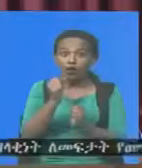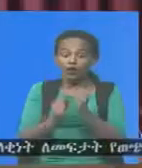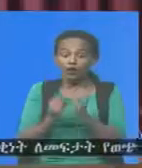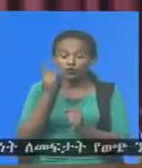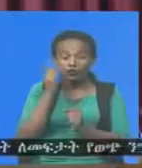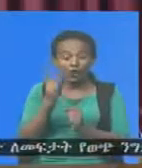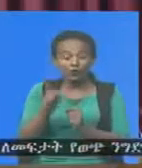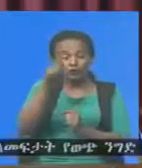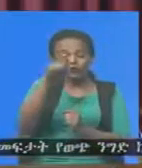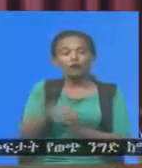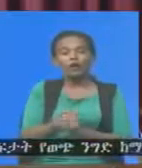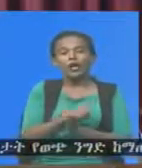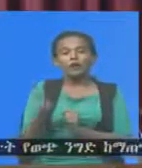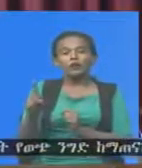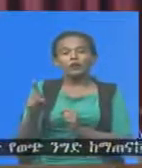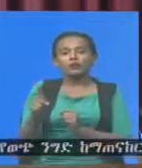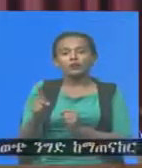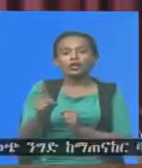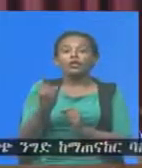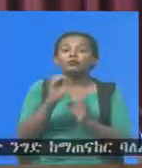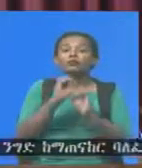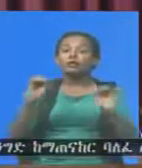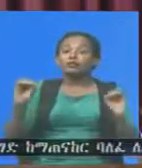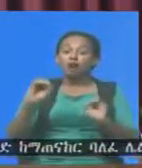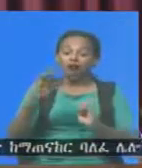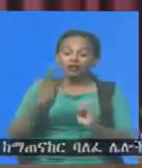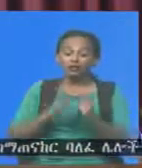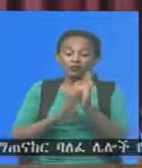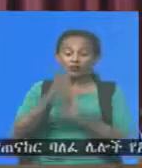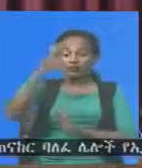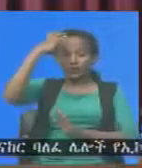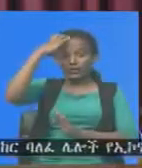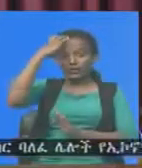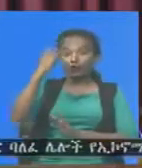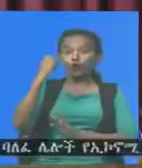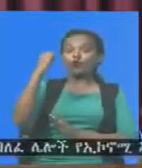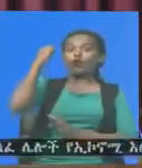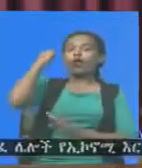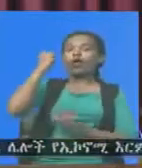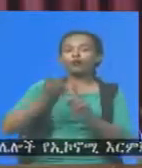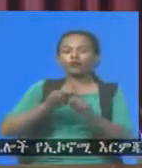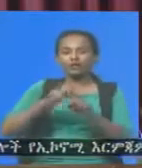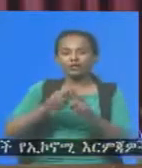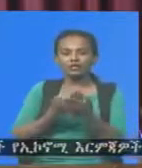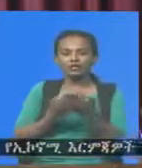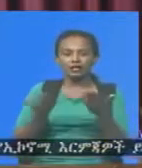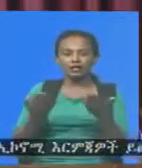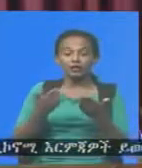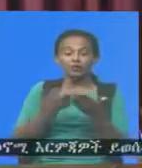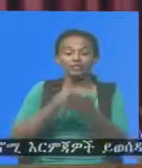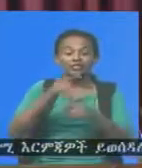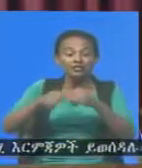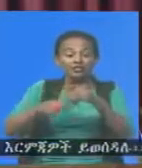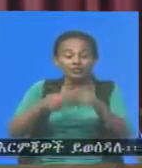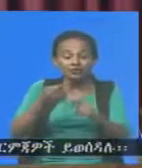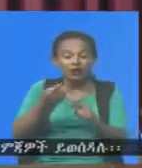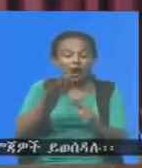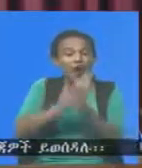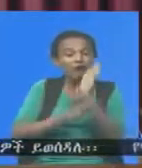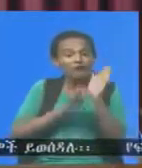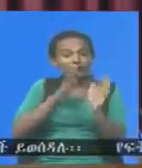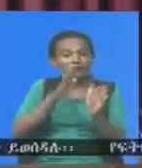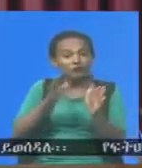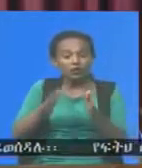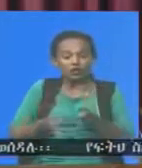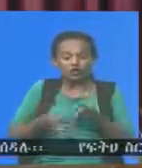ተገግክል አይደለም ምንም አይነት ለማታዊ መንግስትን ወደ ኋላ የሚመልስ ነገር በዚህ ሂደት አይፈጸምም ሽግግሩ